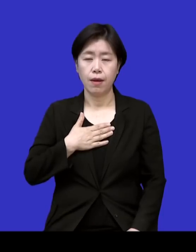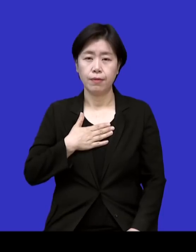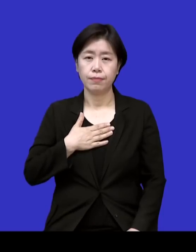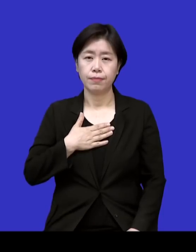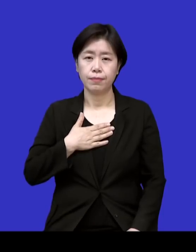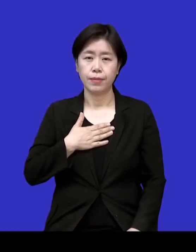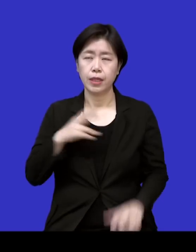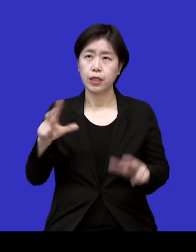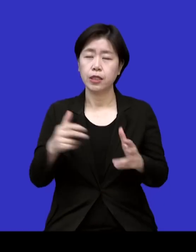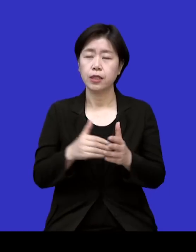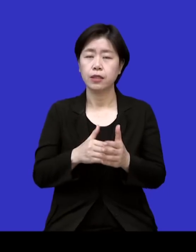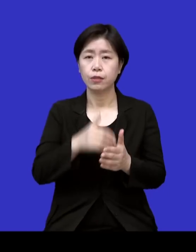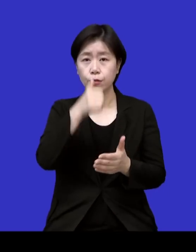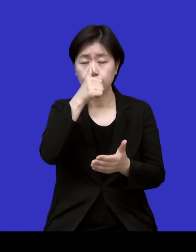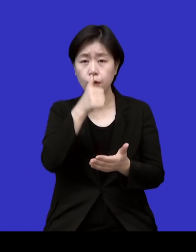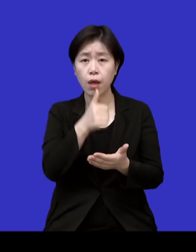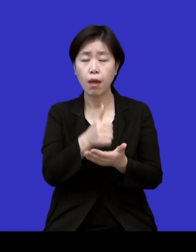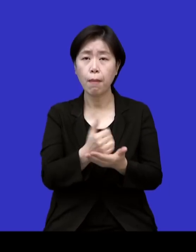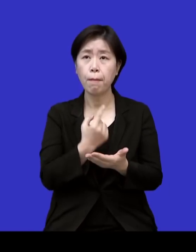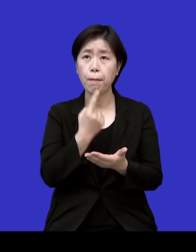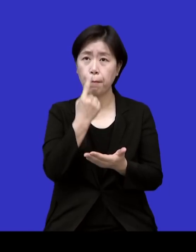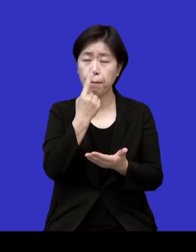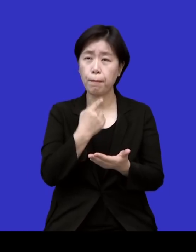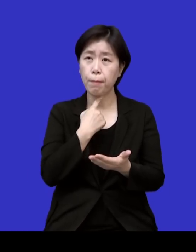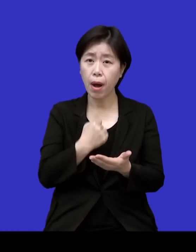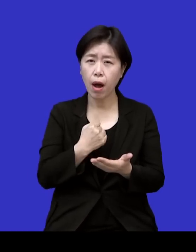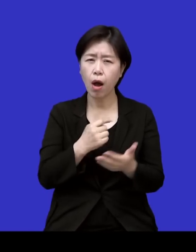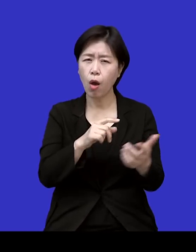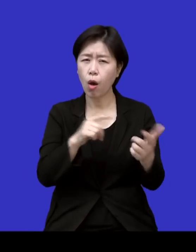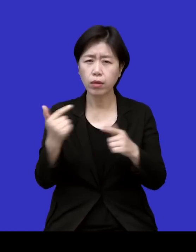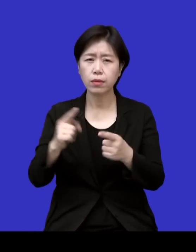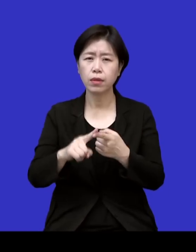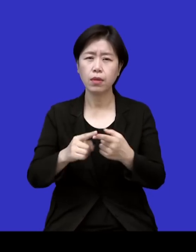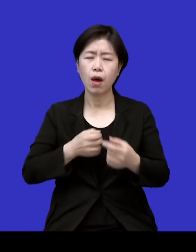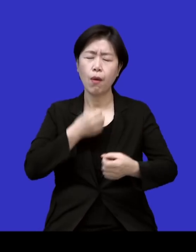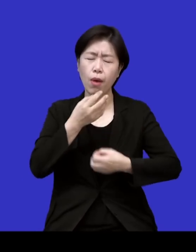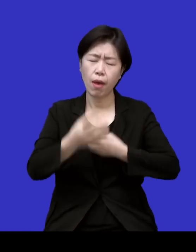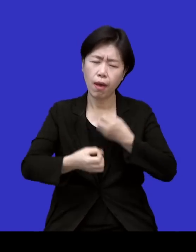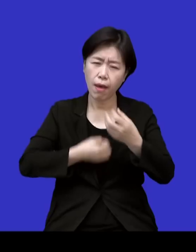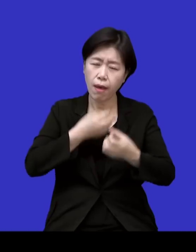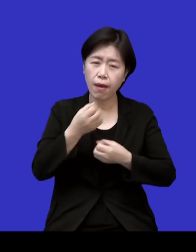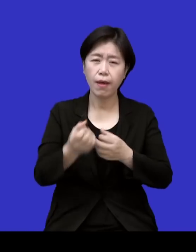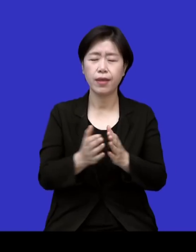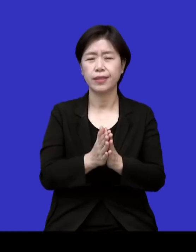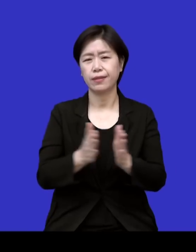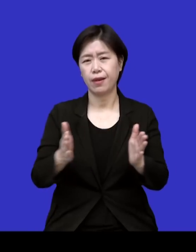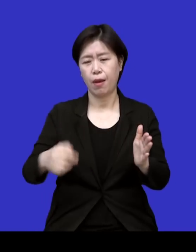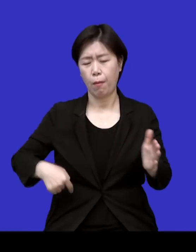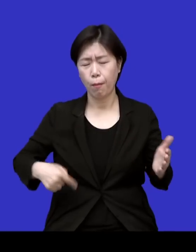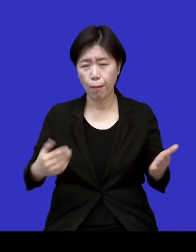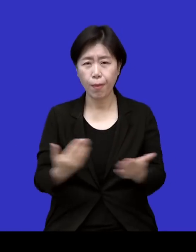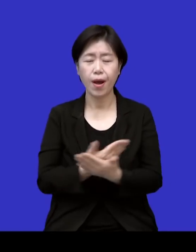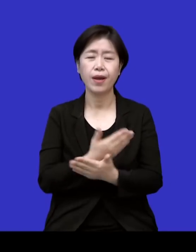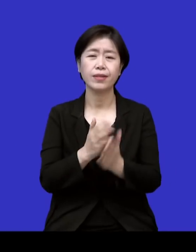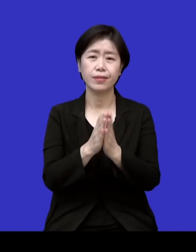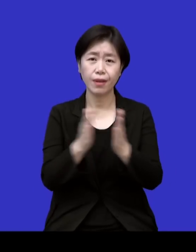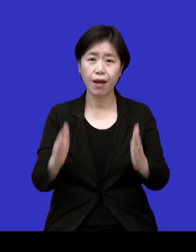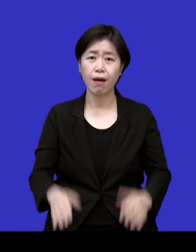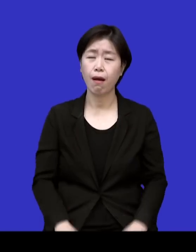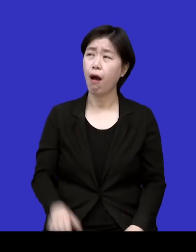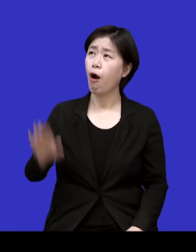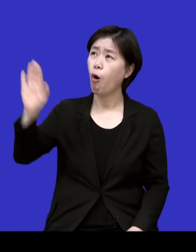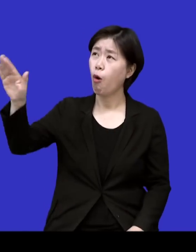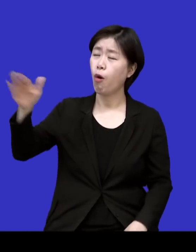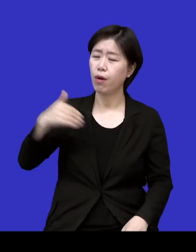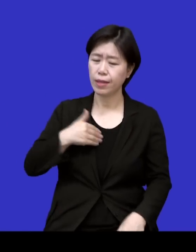제가 지었던 막 생각지도 못했던 막 그런 죄들이 회개가 막 나는구나. 그러면서 막 하나님 이것도 잘못했고요, 이것도 잘못했고요,